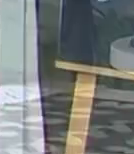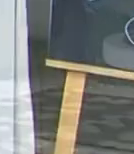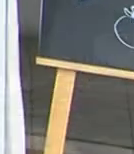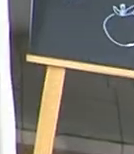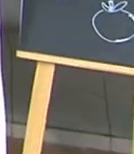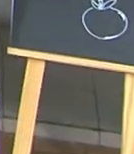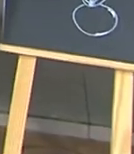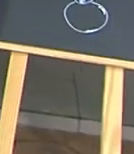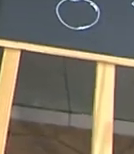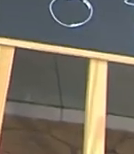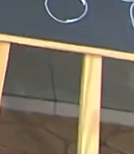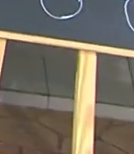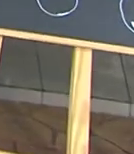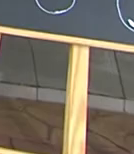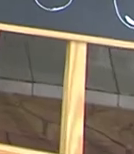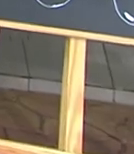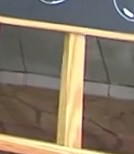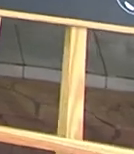Cikgu, mari kita potong kek.